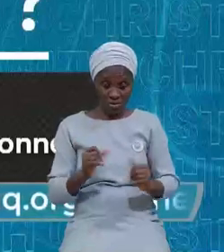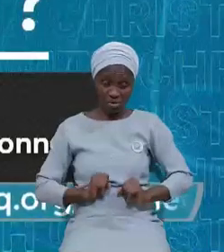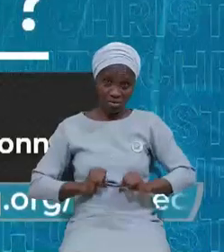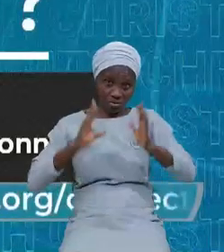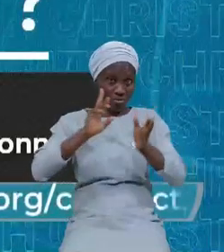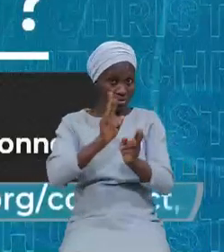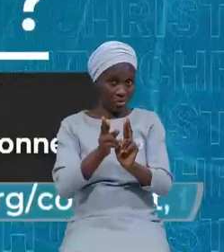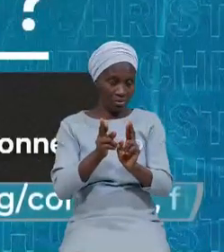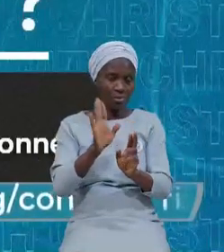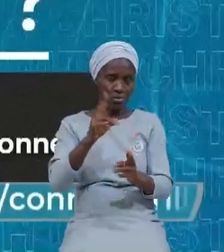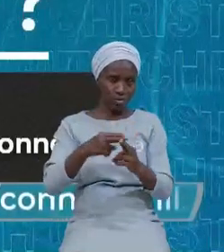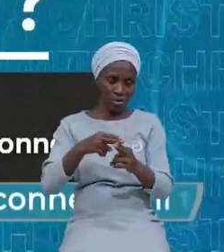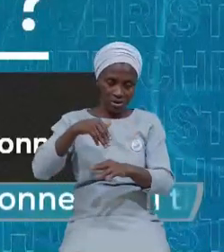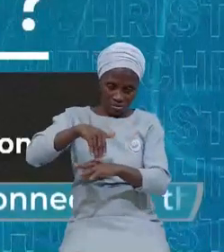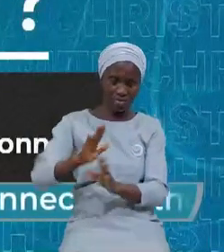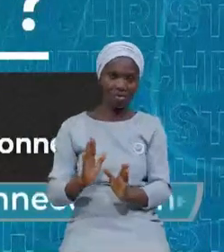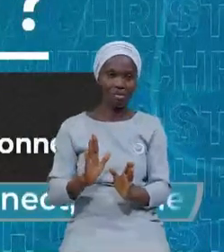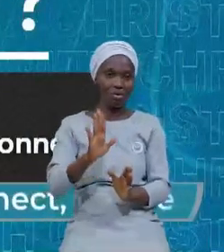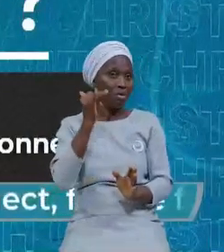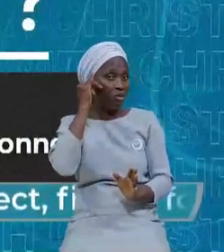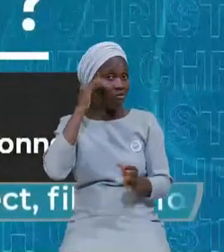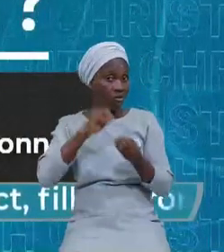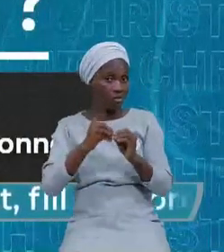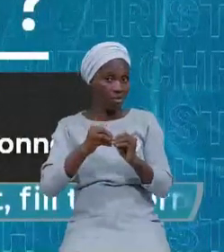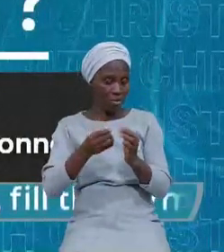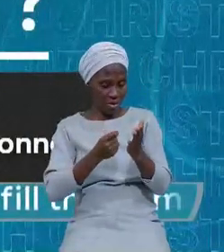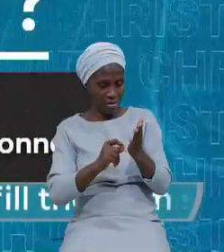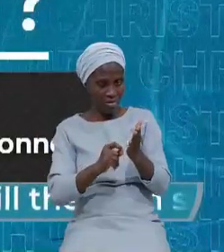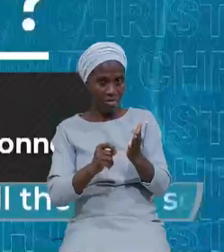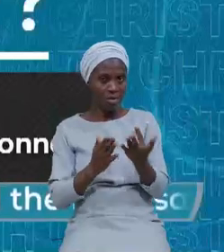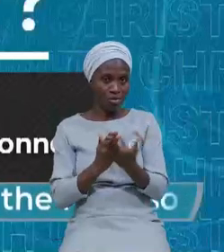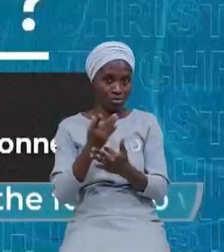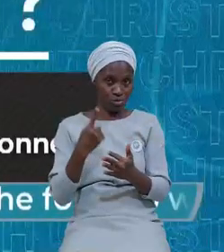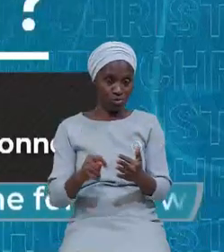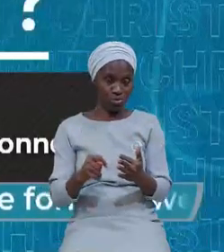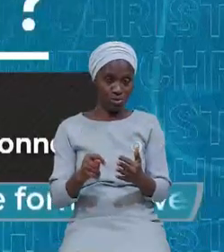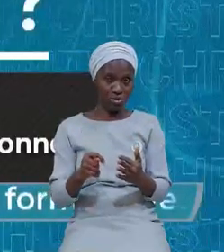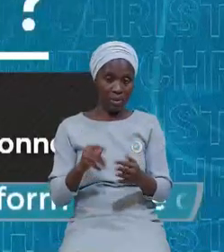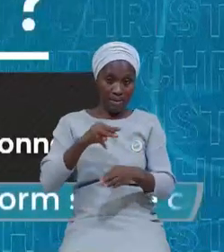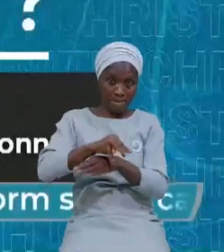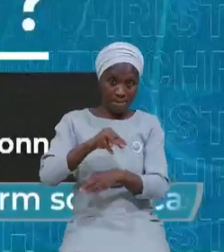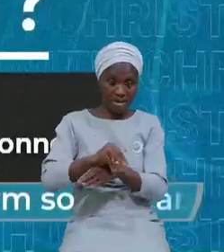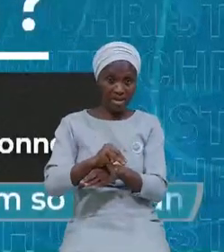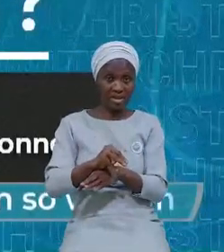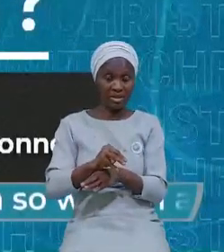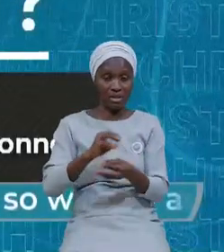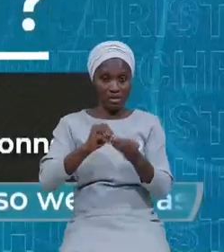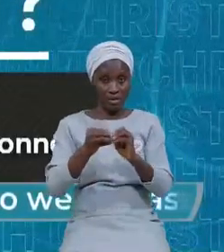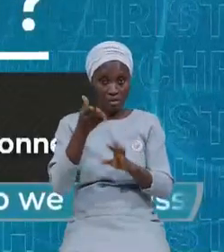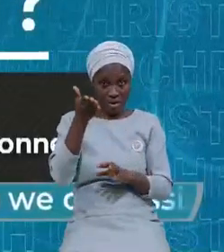vos noms prénom et là vous êtes par sms ou